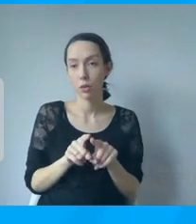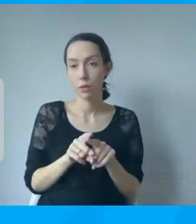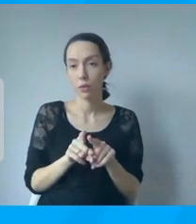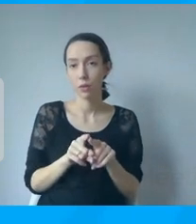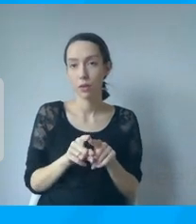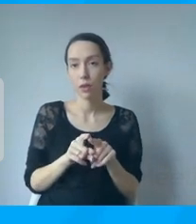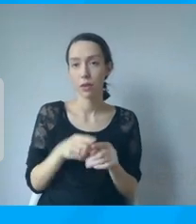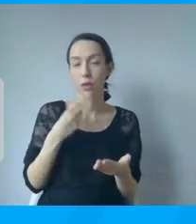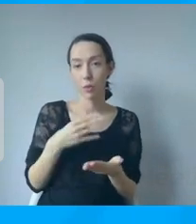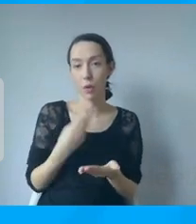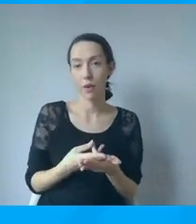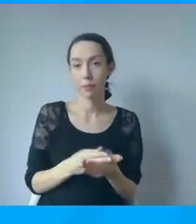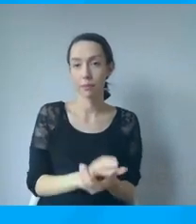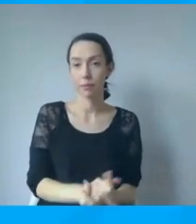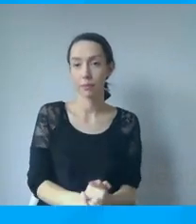tutaj chętnie odpowiem.